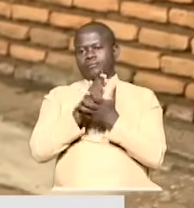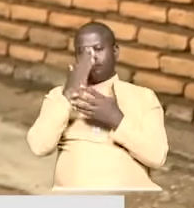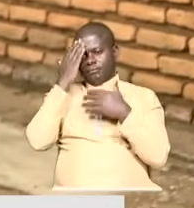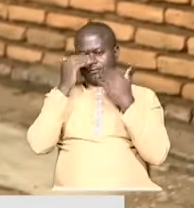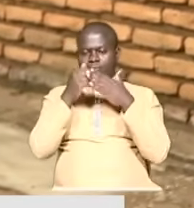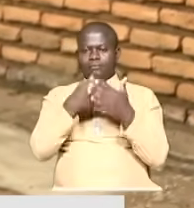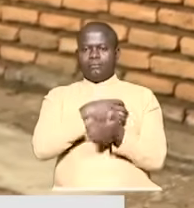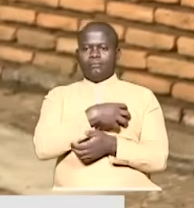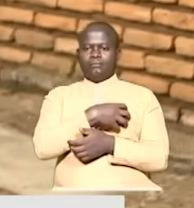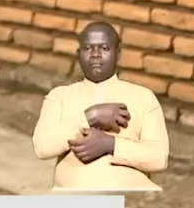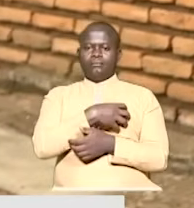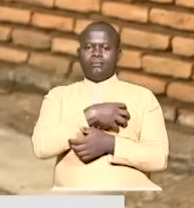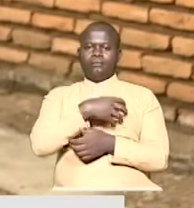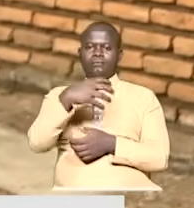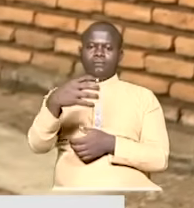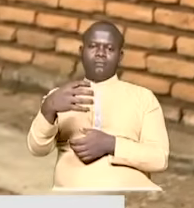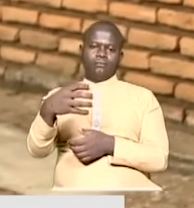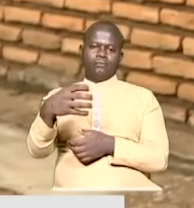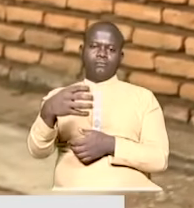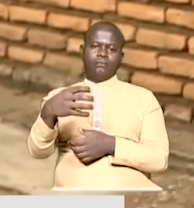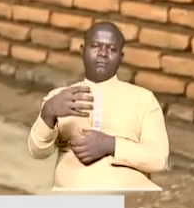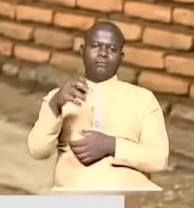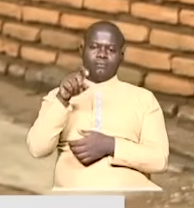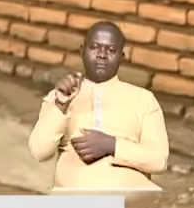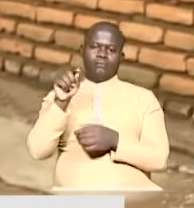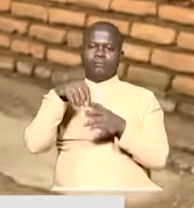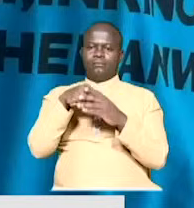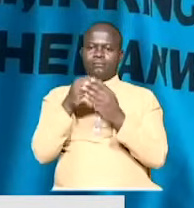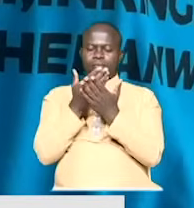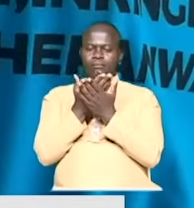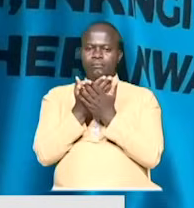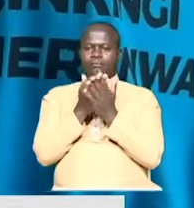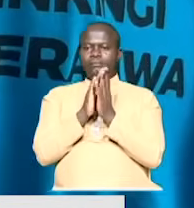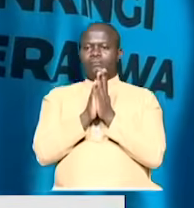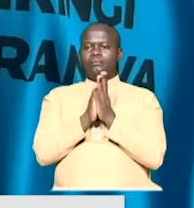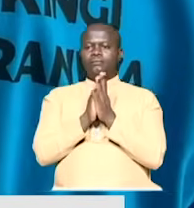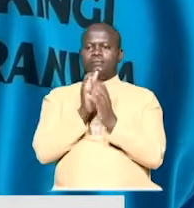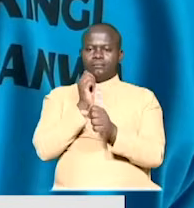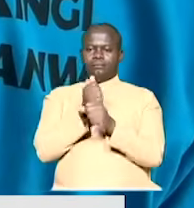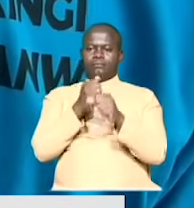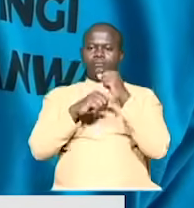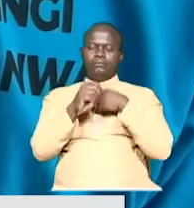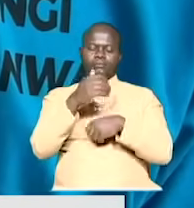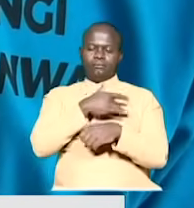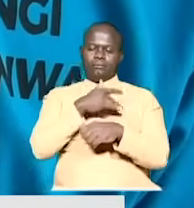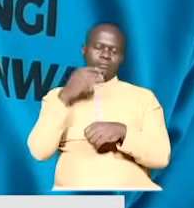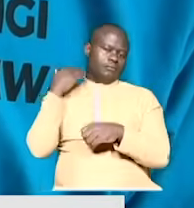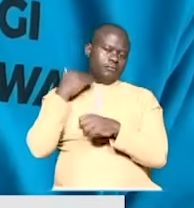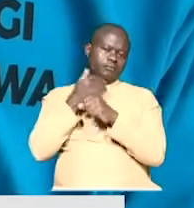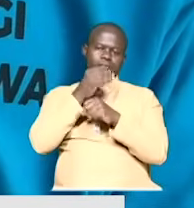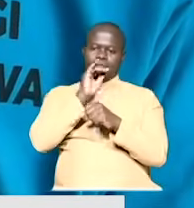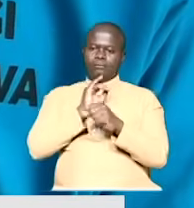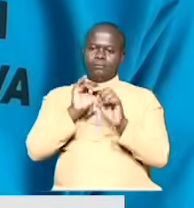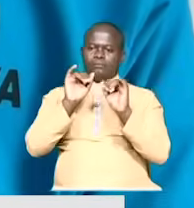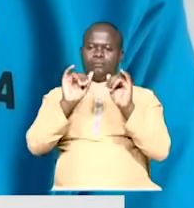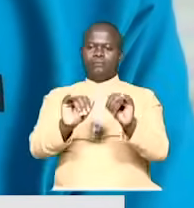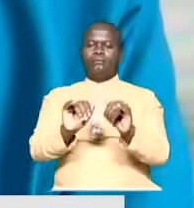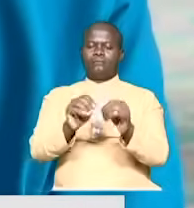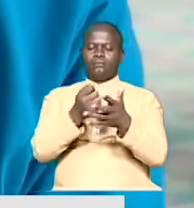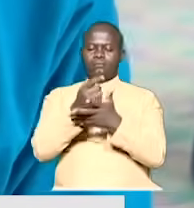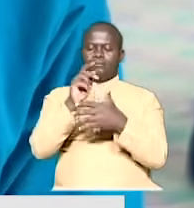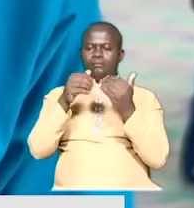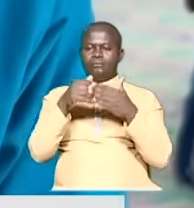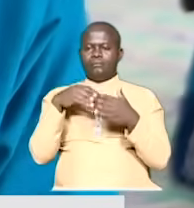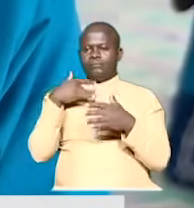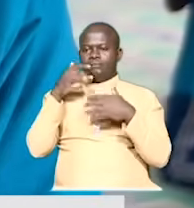yaratize yaratekereje ko agomba kuza kuzinsaba. Ibikomere jenoside yakorewe abatutsi yasize byatumye hari